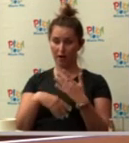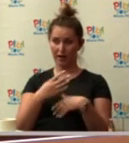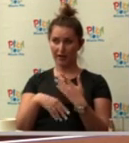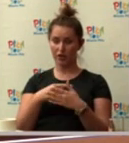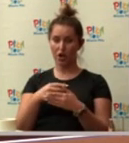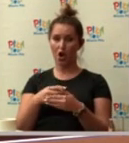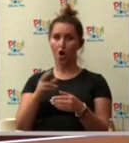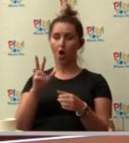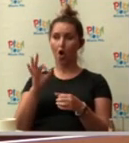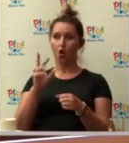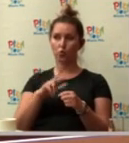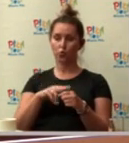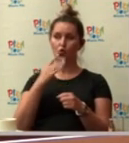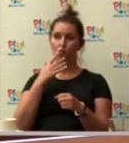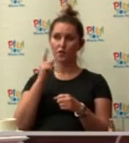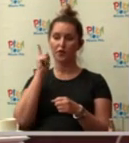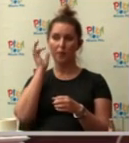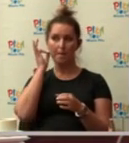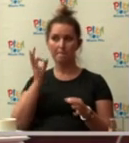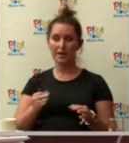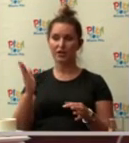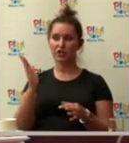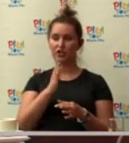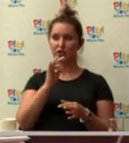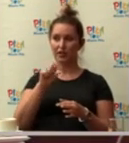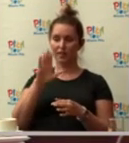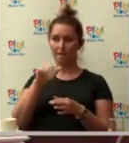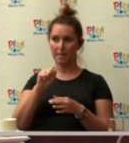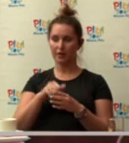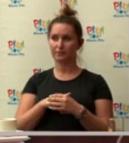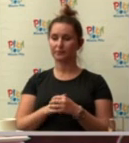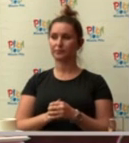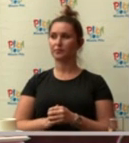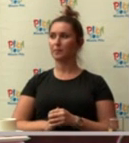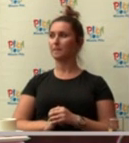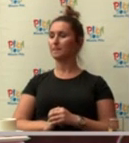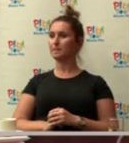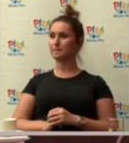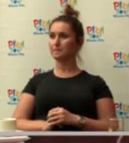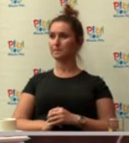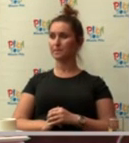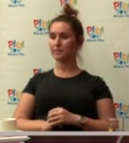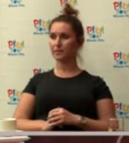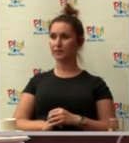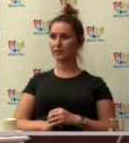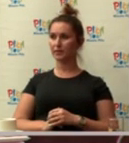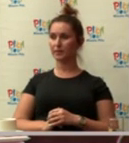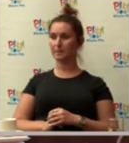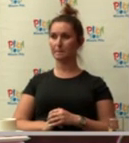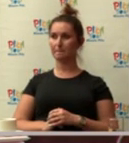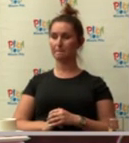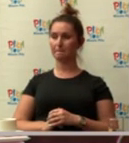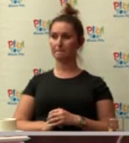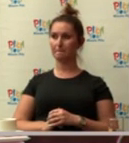i nieprawidłowościach w rejonie Ludowe 11 Blaszaka. Tutaj jest przykra niespodzianka dla jednego